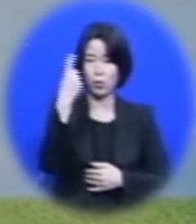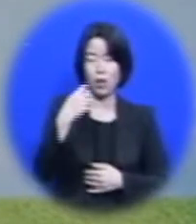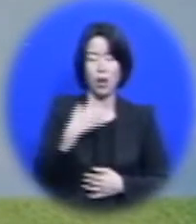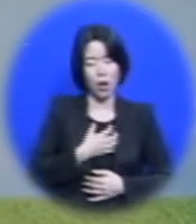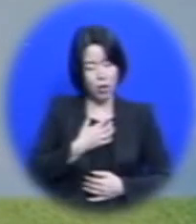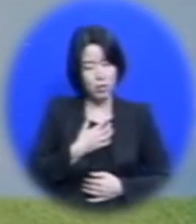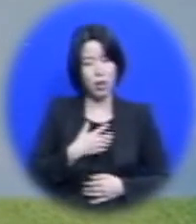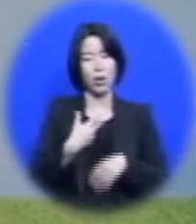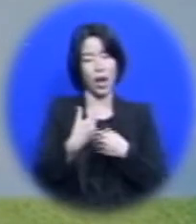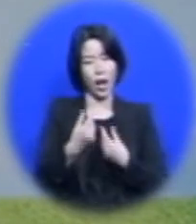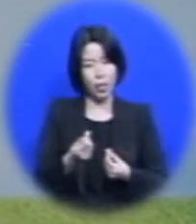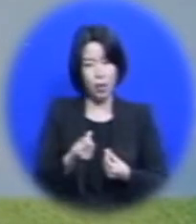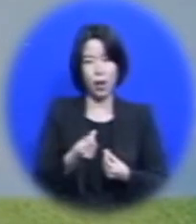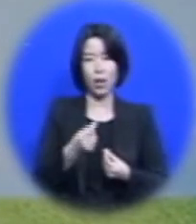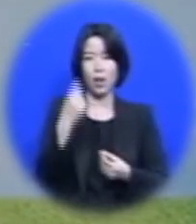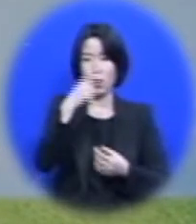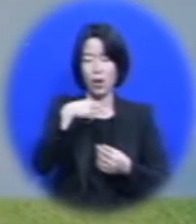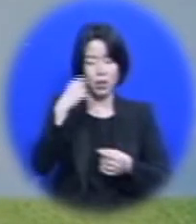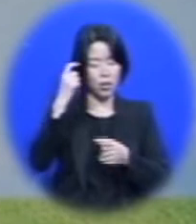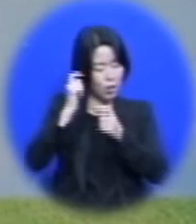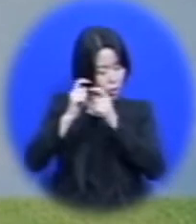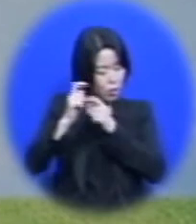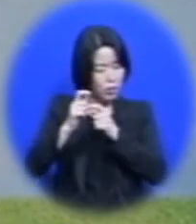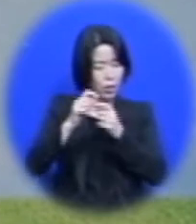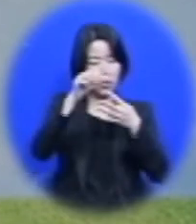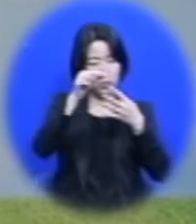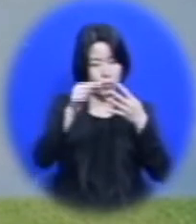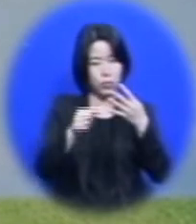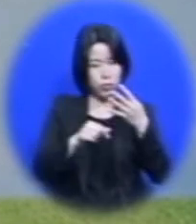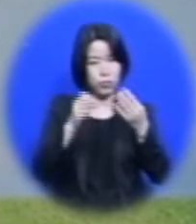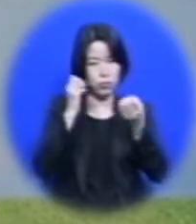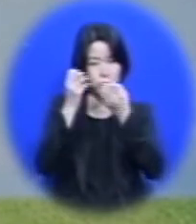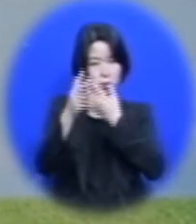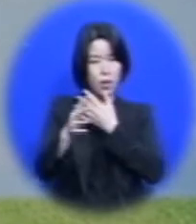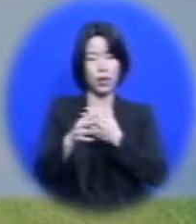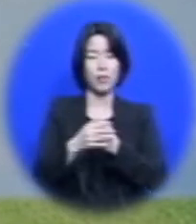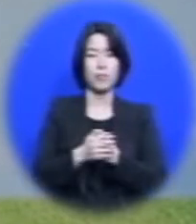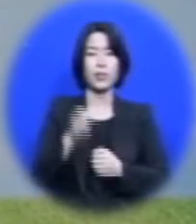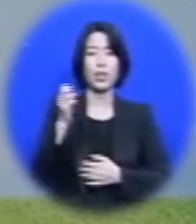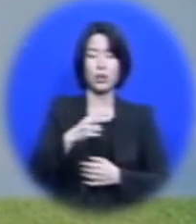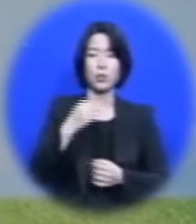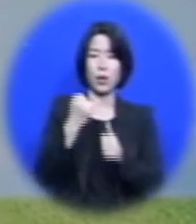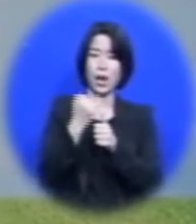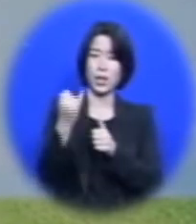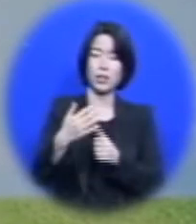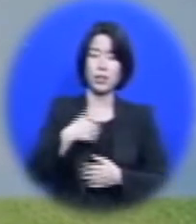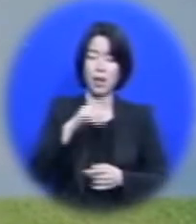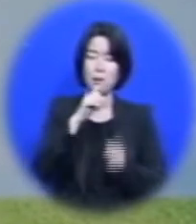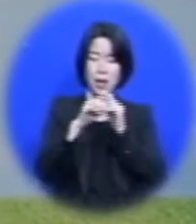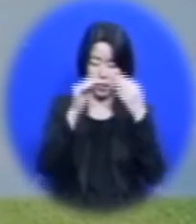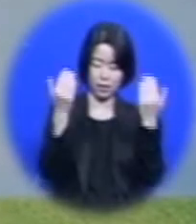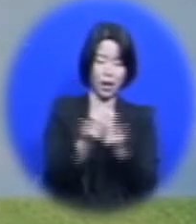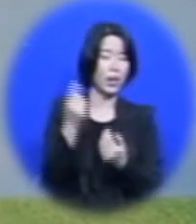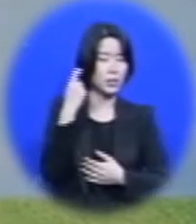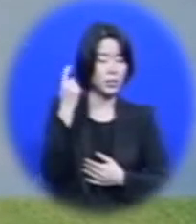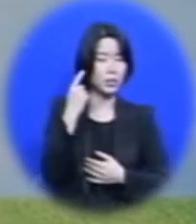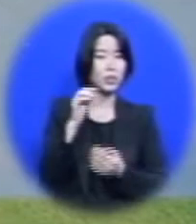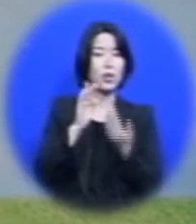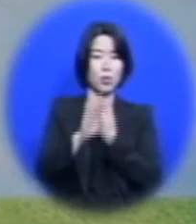안도감과 형용할 수 없는 고뇌가 차례로 스쳐 지나갔다. 그래도 아내는 내 말을 다 들은 후에